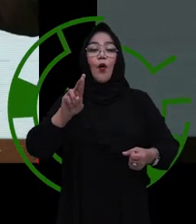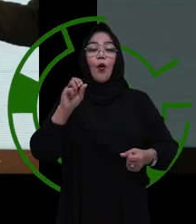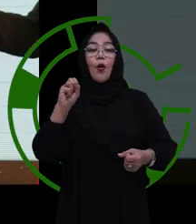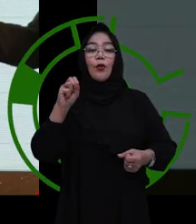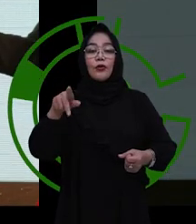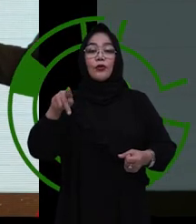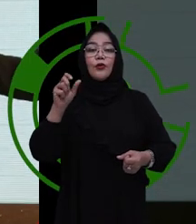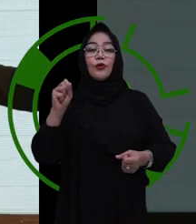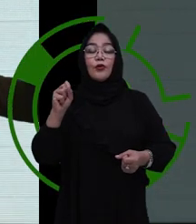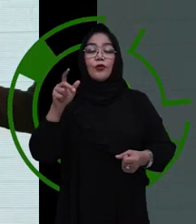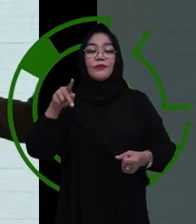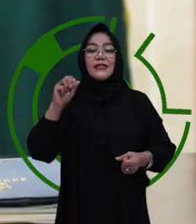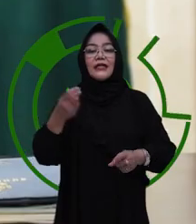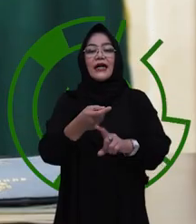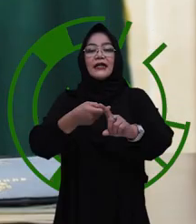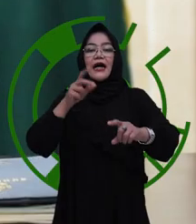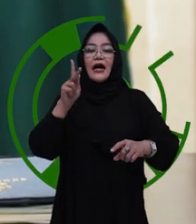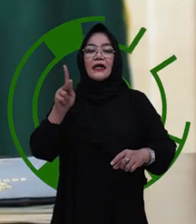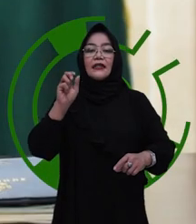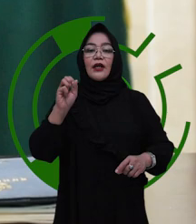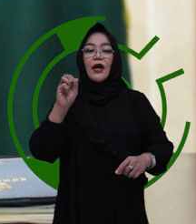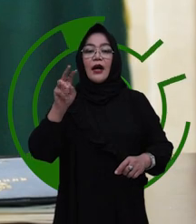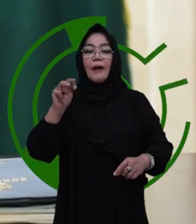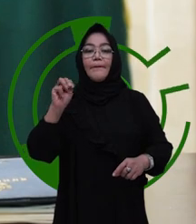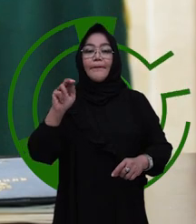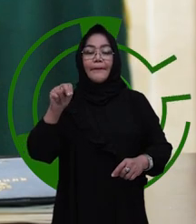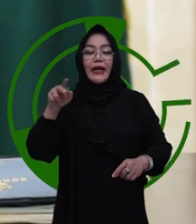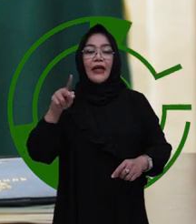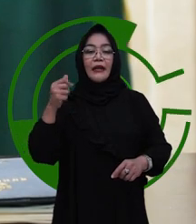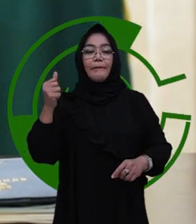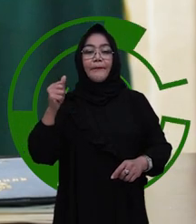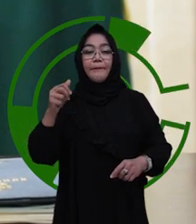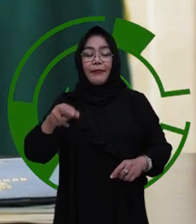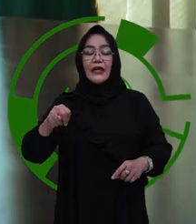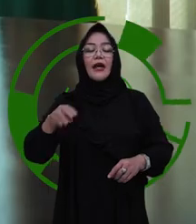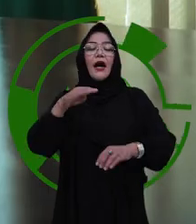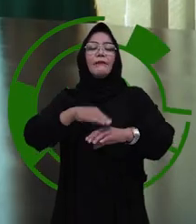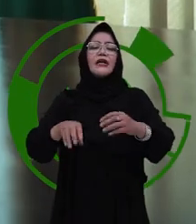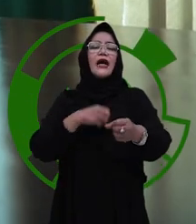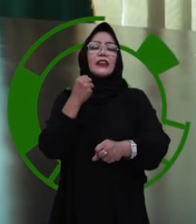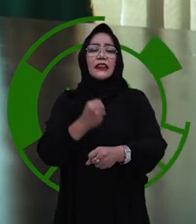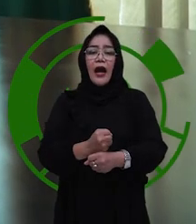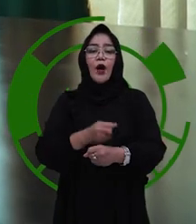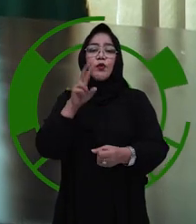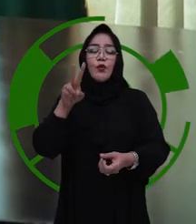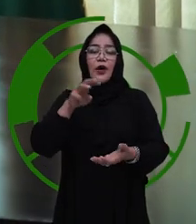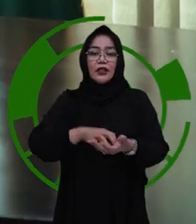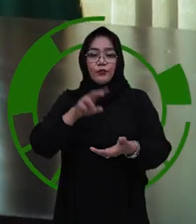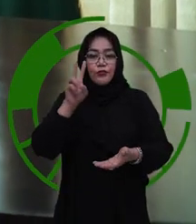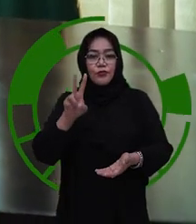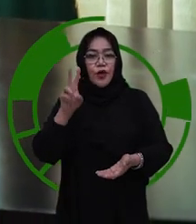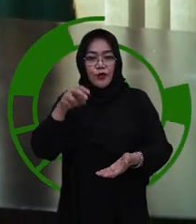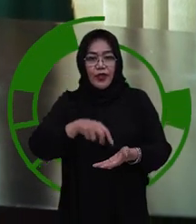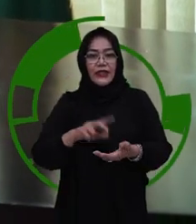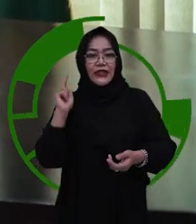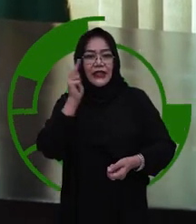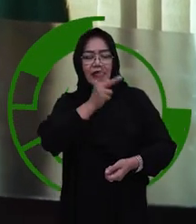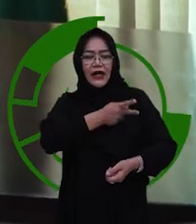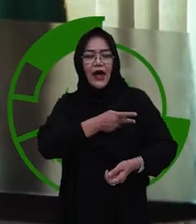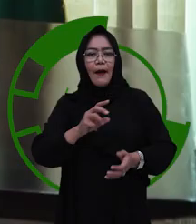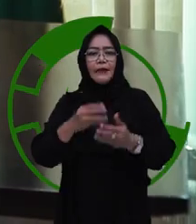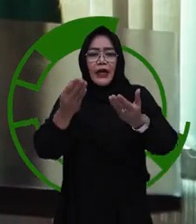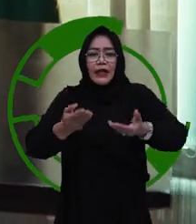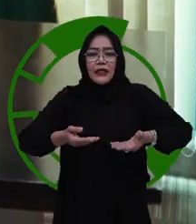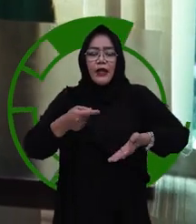Kemenpan RB. Dan pada tahun 2022 ini kami bertekad